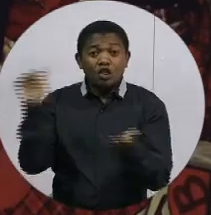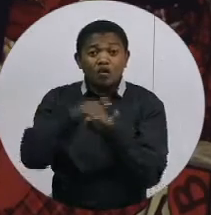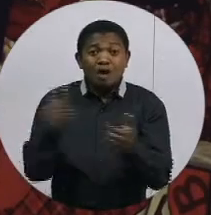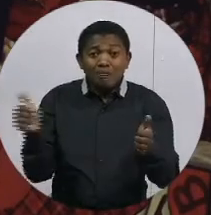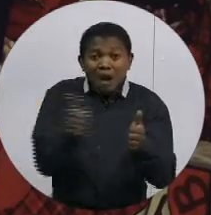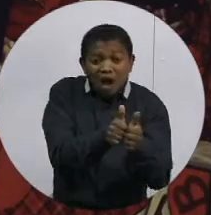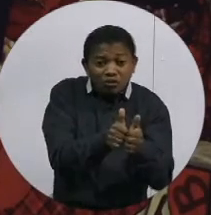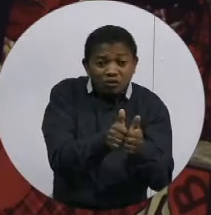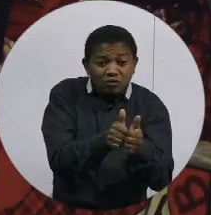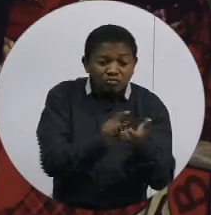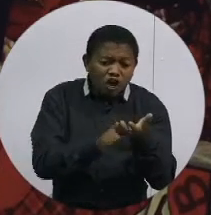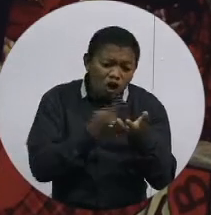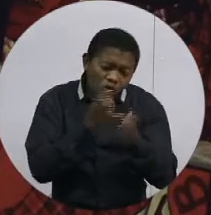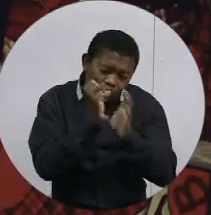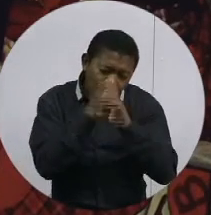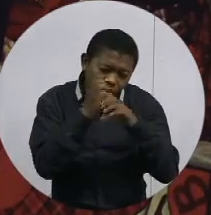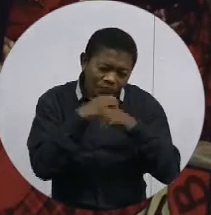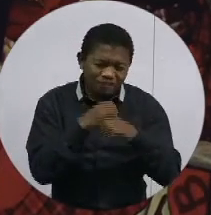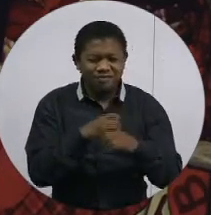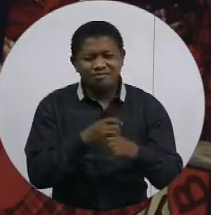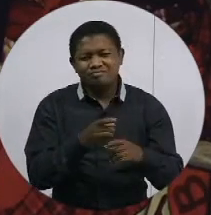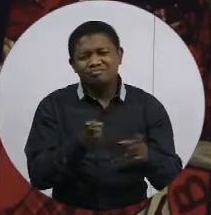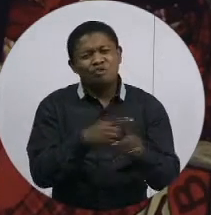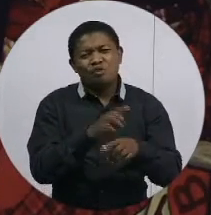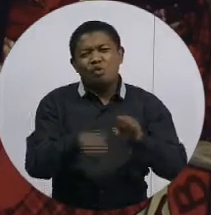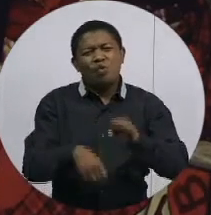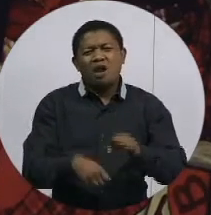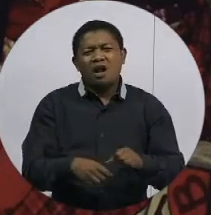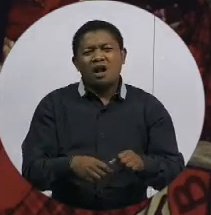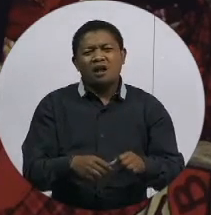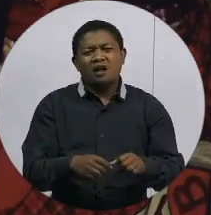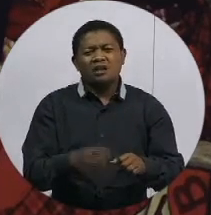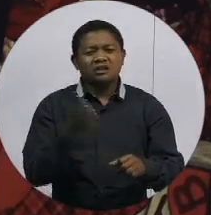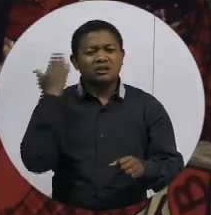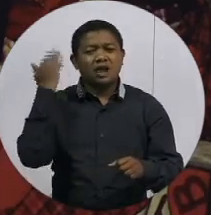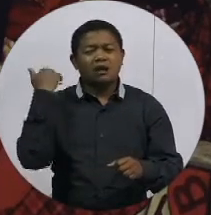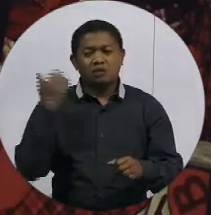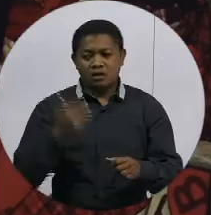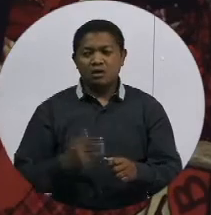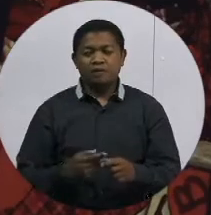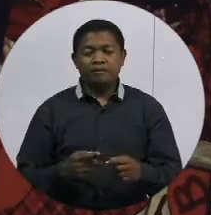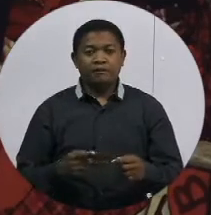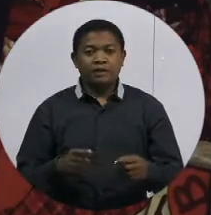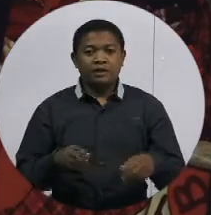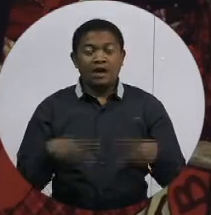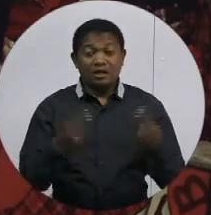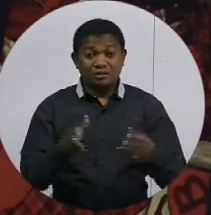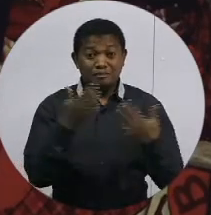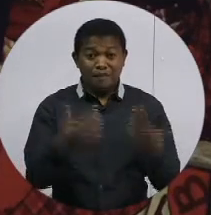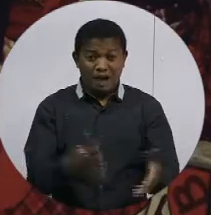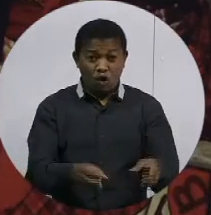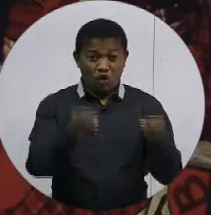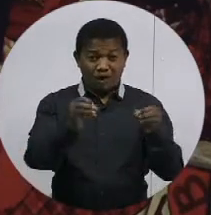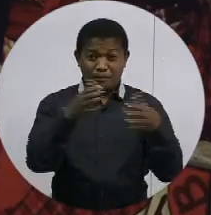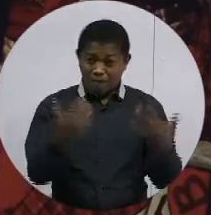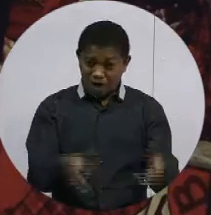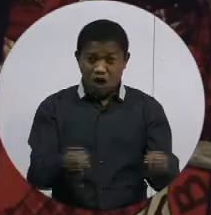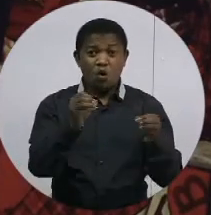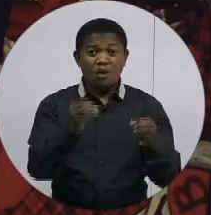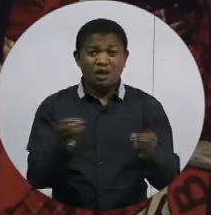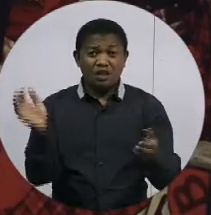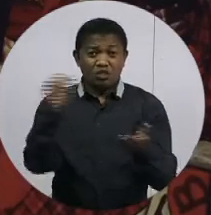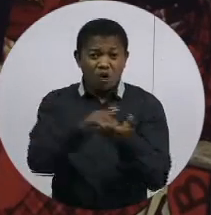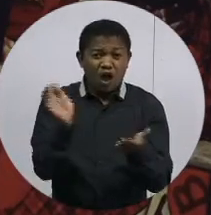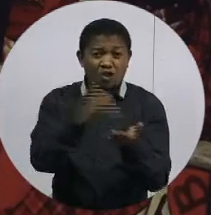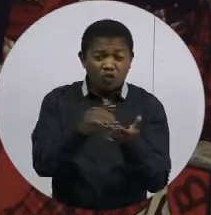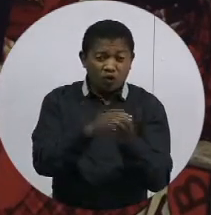ny atao hoe prélèvement na singa tonga any amin'ireo laboratoara ireo. Dia